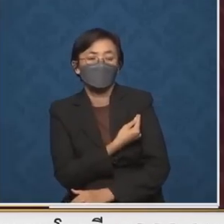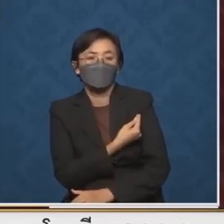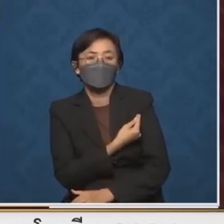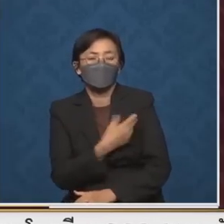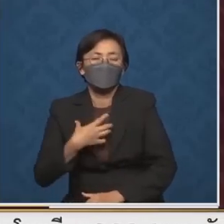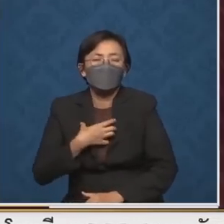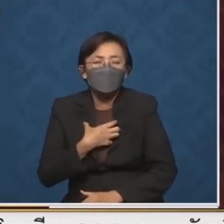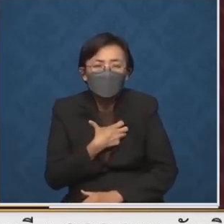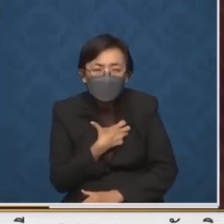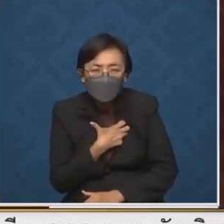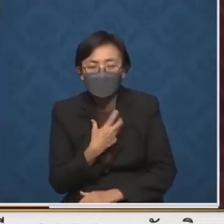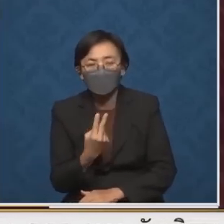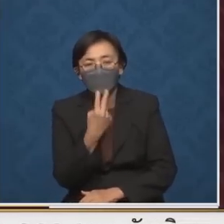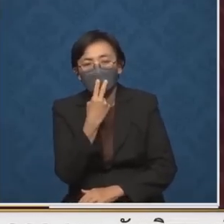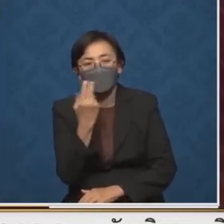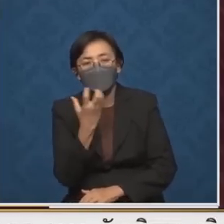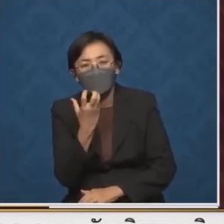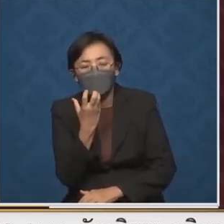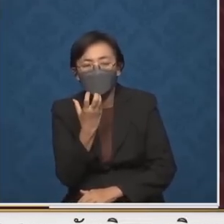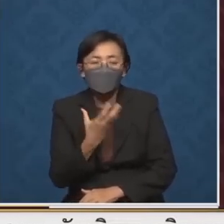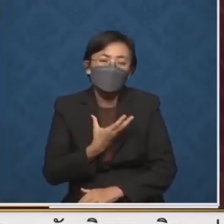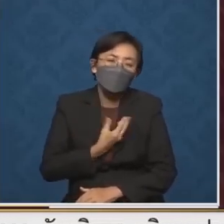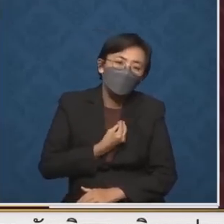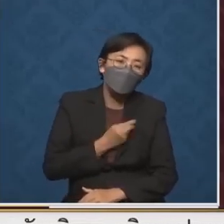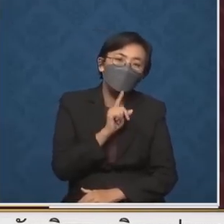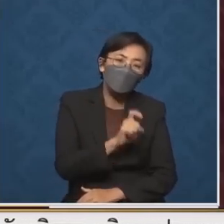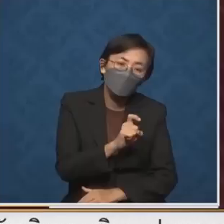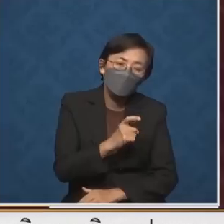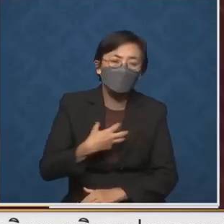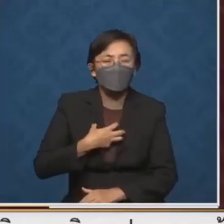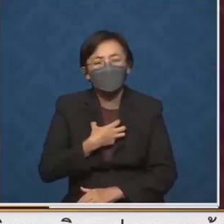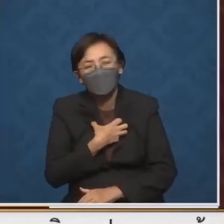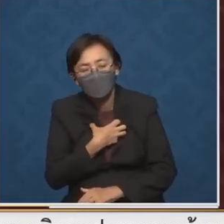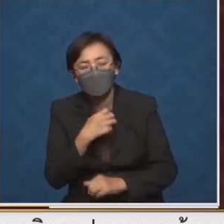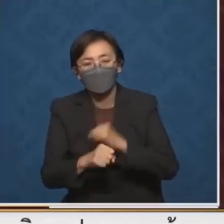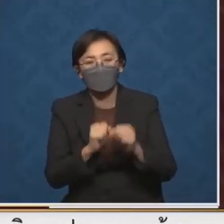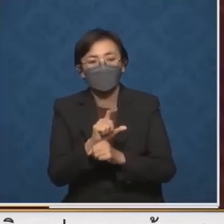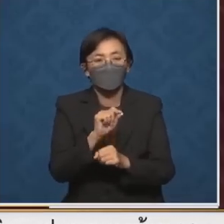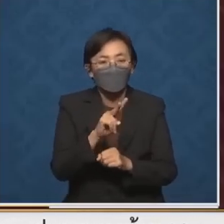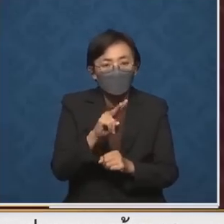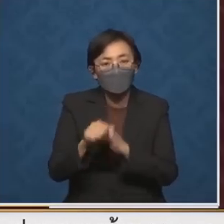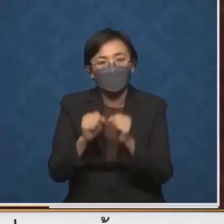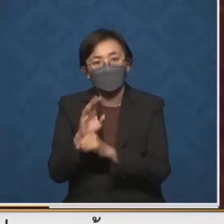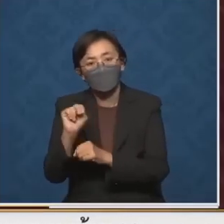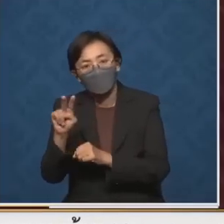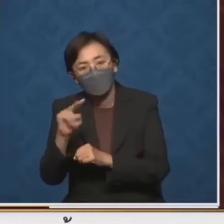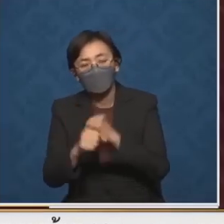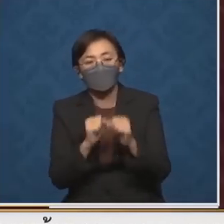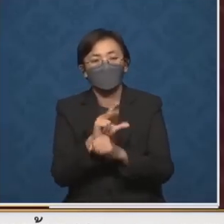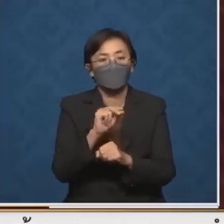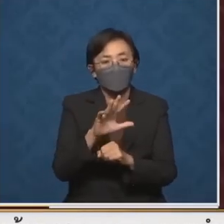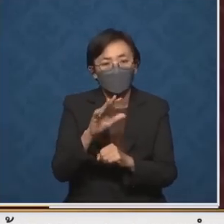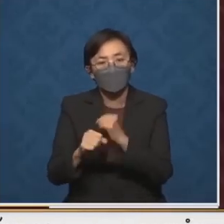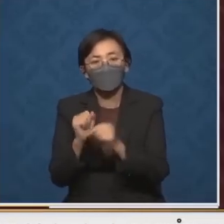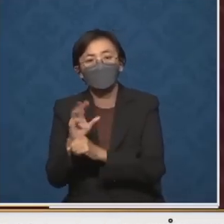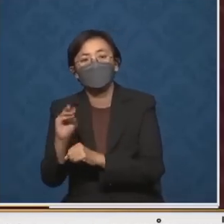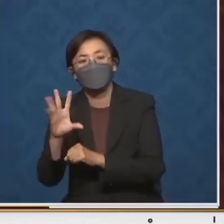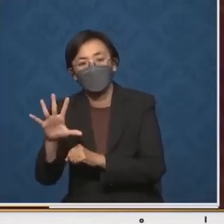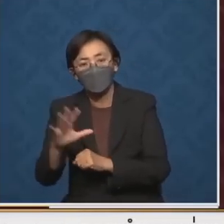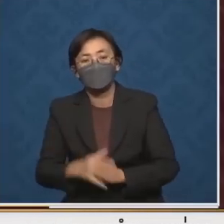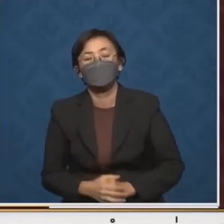แน่นาอกหายใจไม่ออกแล้วายแ่นาอกหายใจไม่ออก ตายมีตั้แต่อายุ 22 อายุ 42 อายุ 3 วิภาห อายุ 65 คร